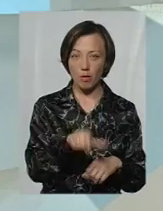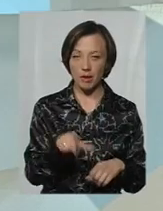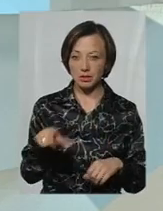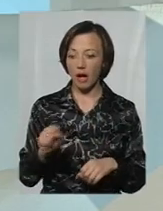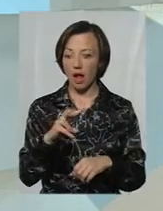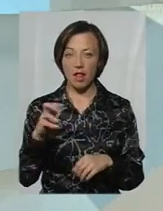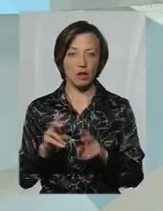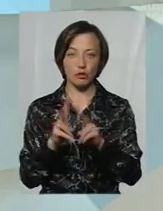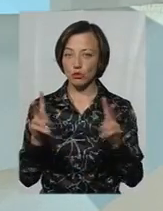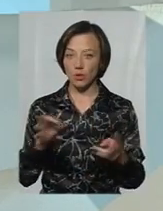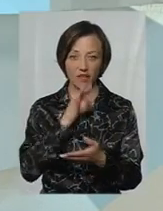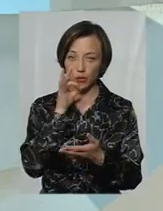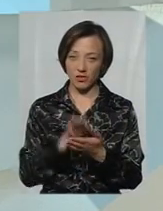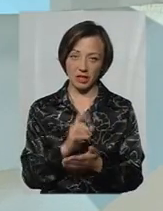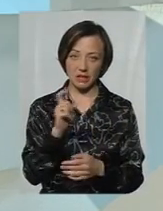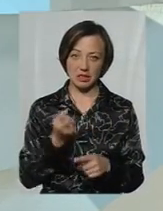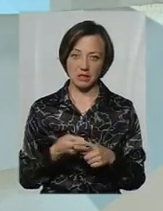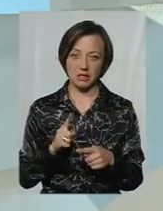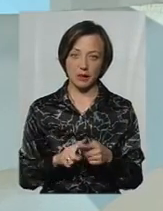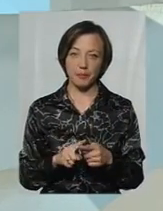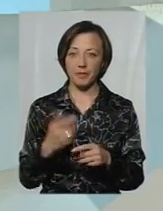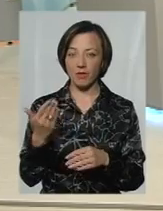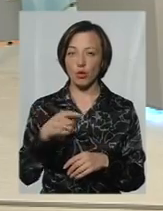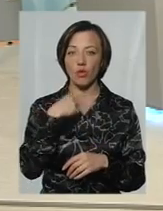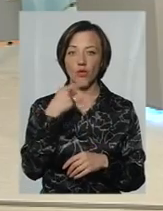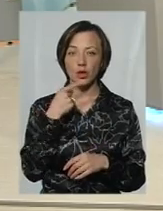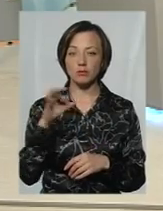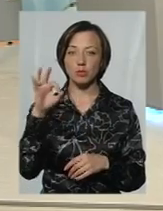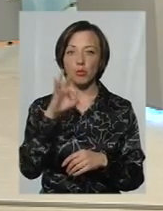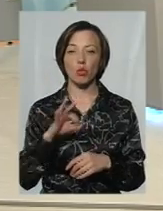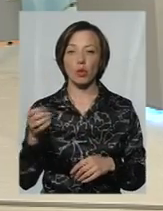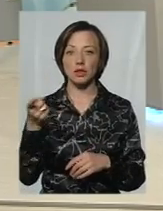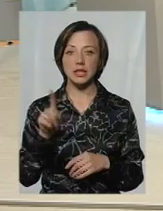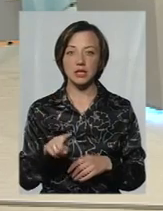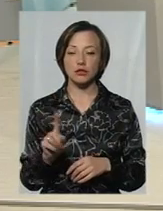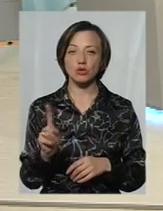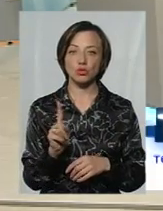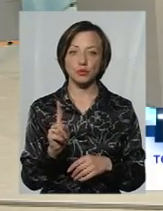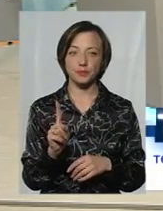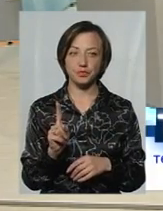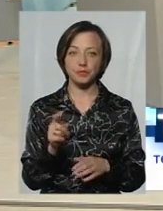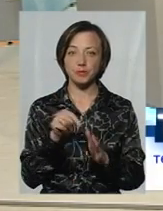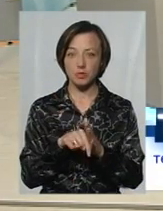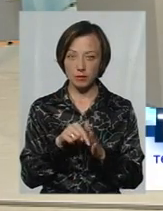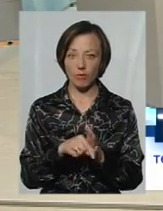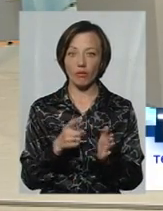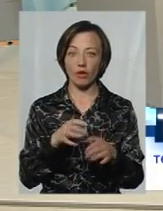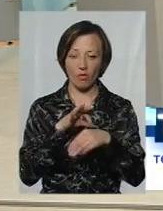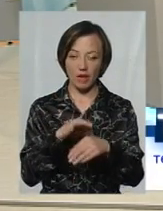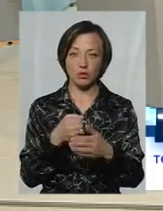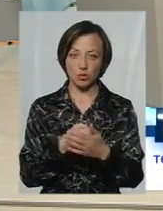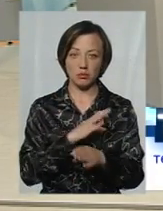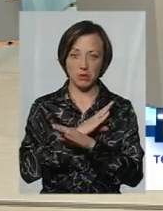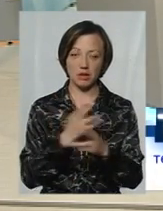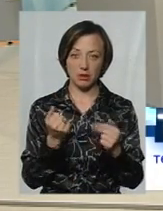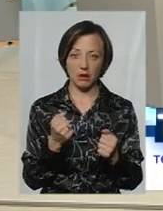але ніхто не несе відповідальності. От колега говорила про те, що... По суті, доведено до смерті умисно.